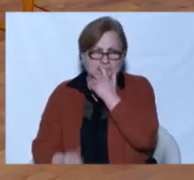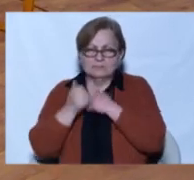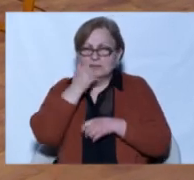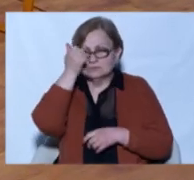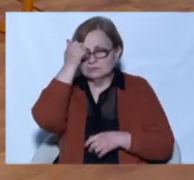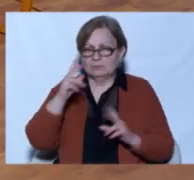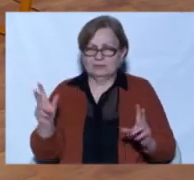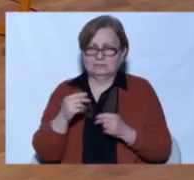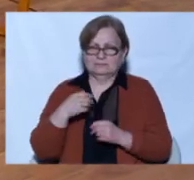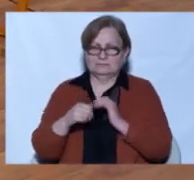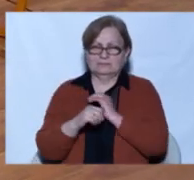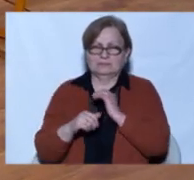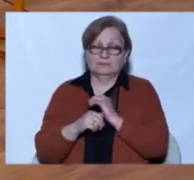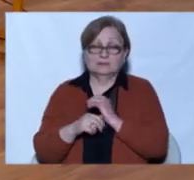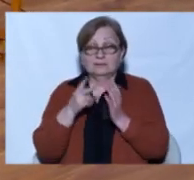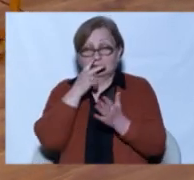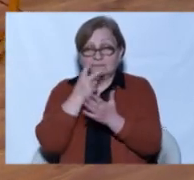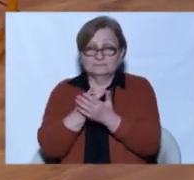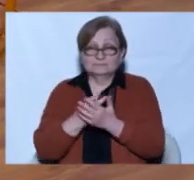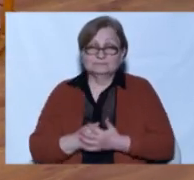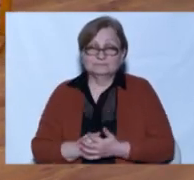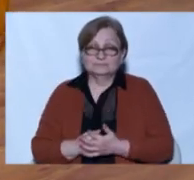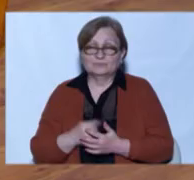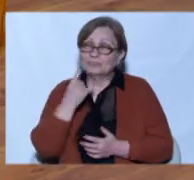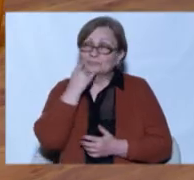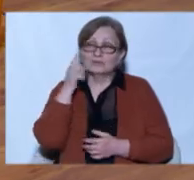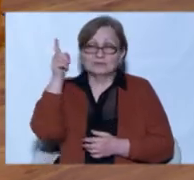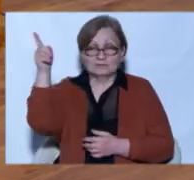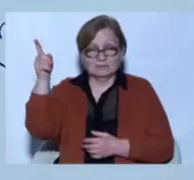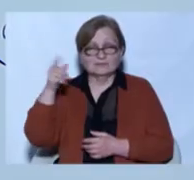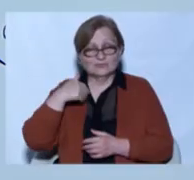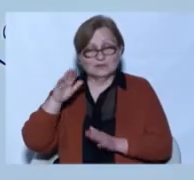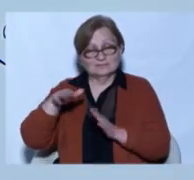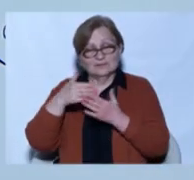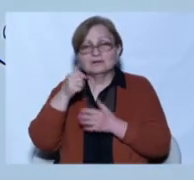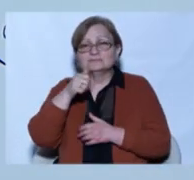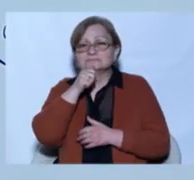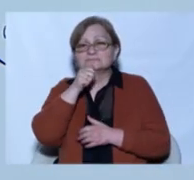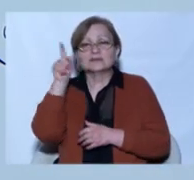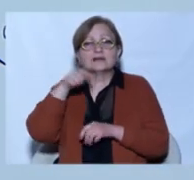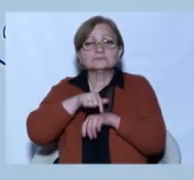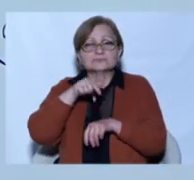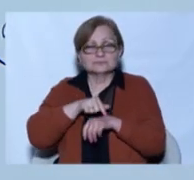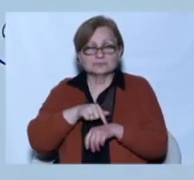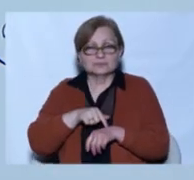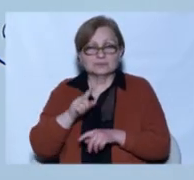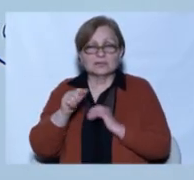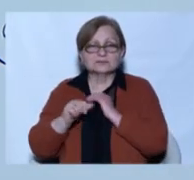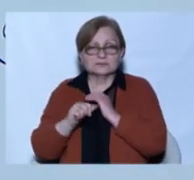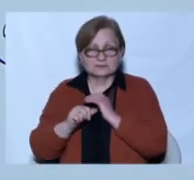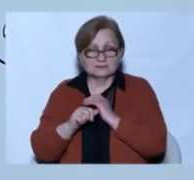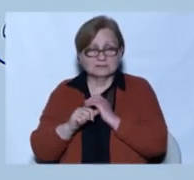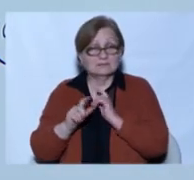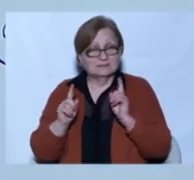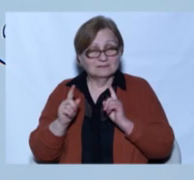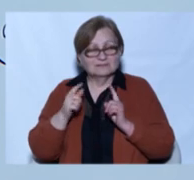გადამრჩენელო. როგორც ხედავ, ჩიტის განცდები წარმოვაჩინე და რაში დამეხმარა ეს? კიდე უფრო